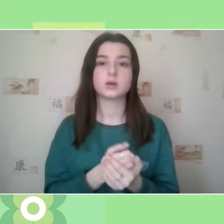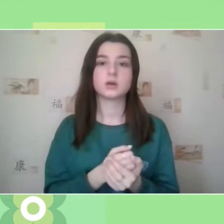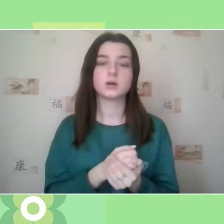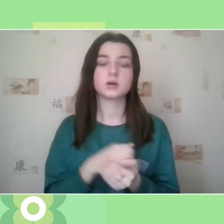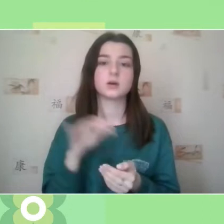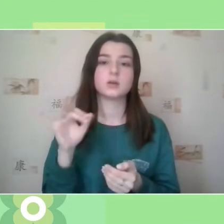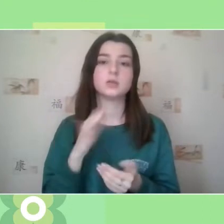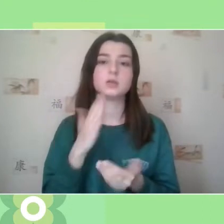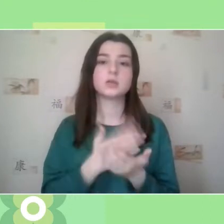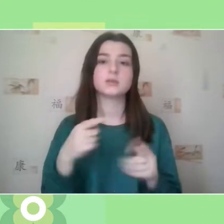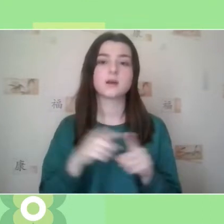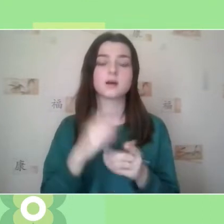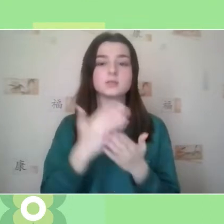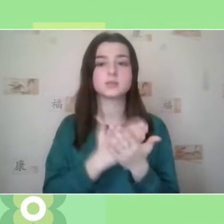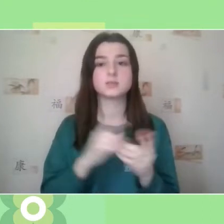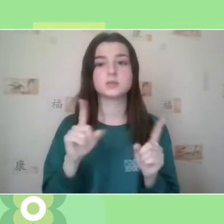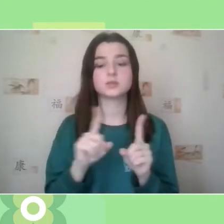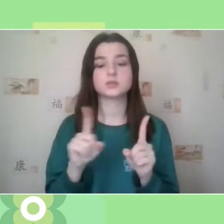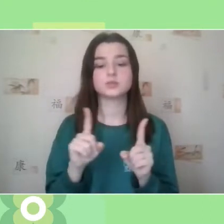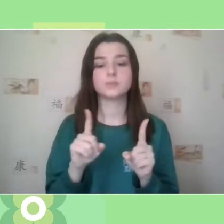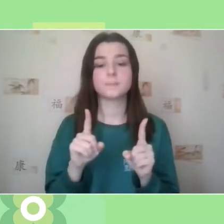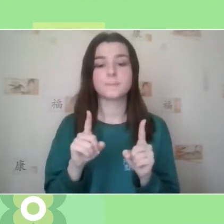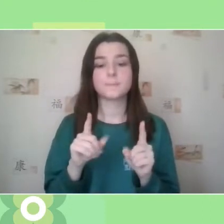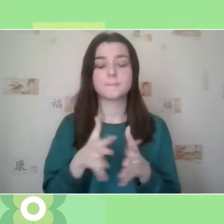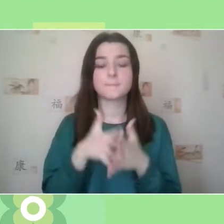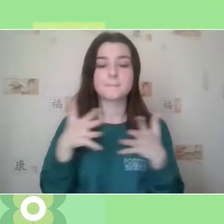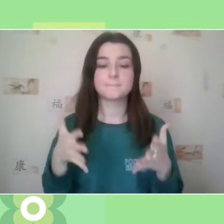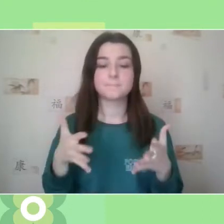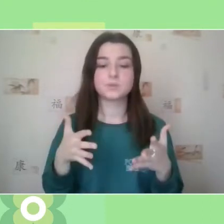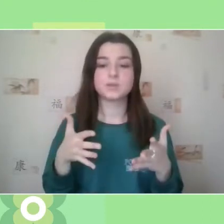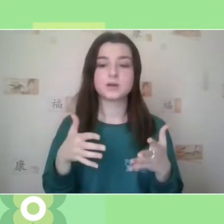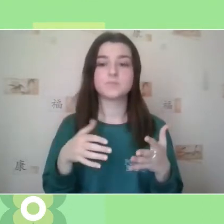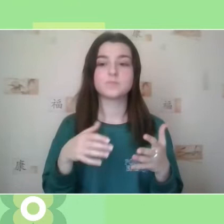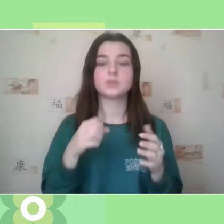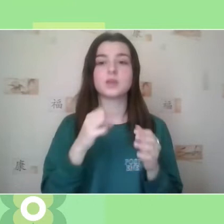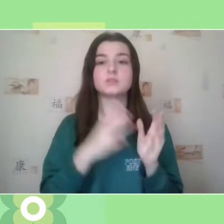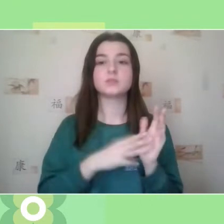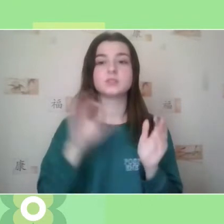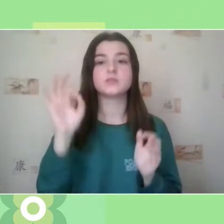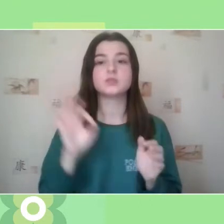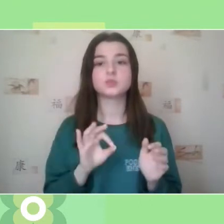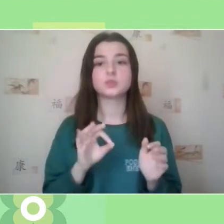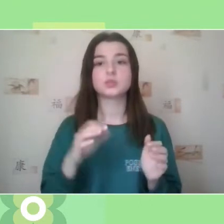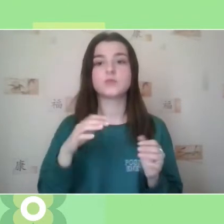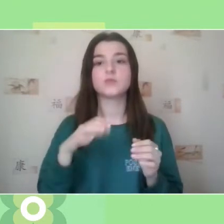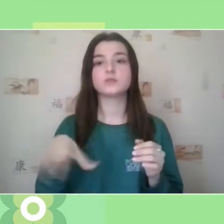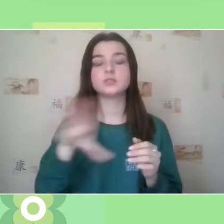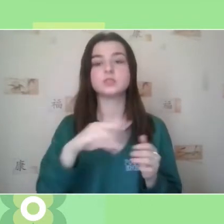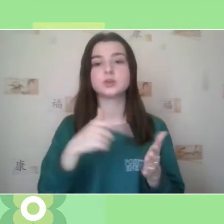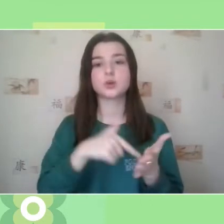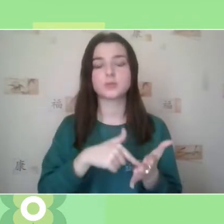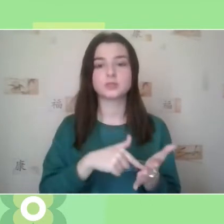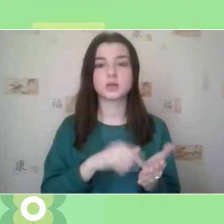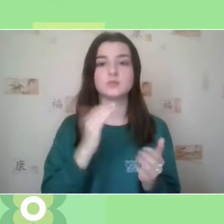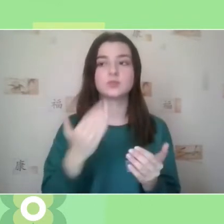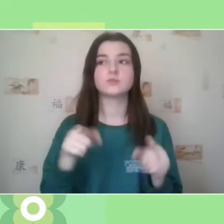така статистика, що десь біля 18, мені здається, відсотків громадян, всіх громадян в будь-якій країні, вони все рівно будуть